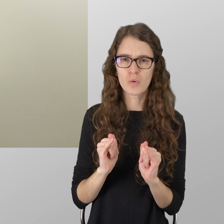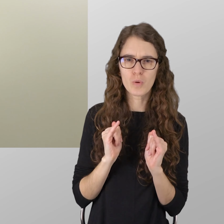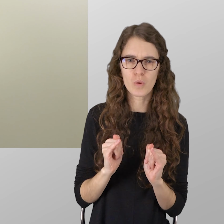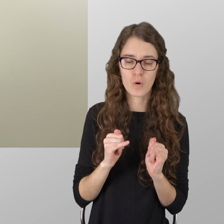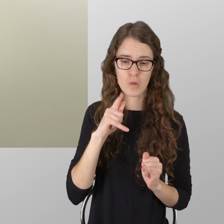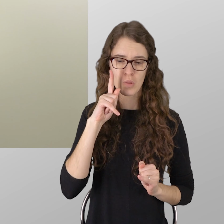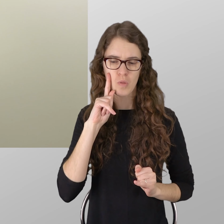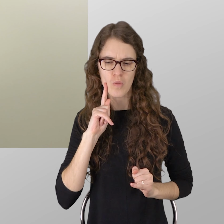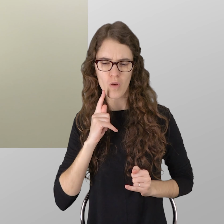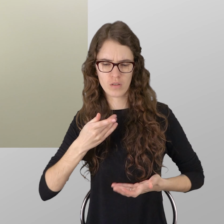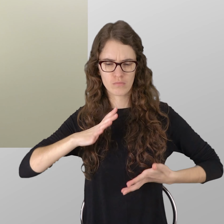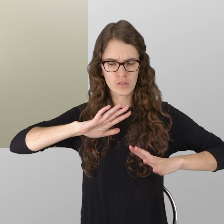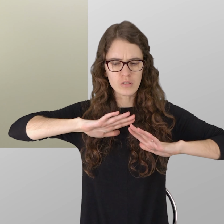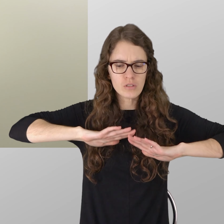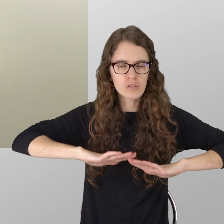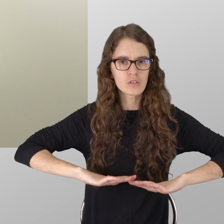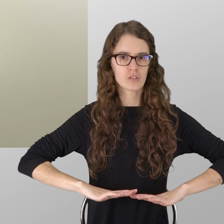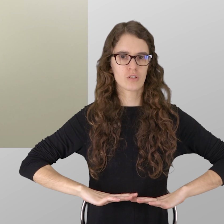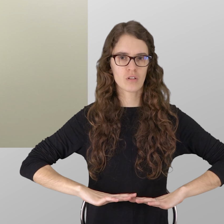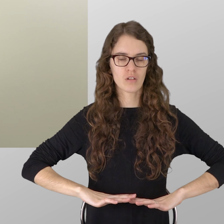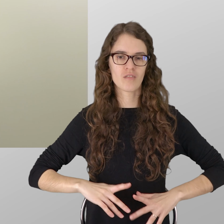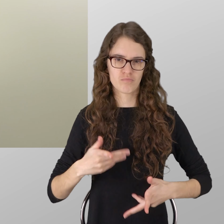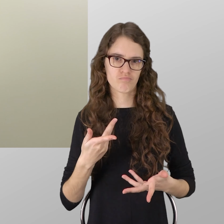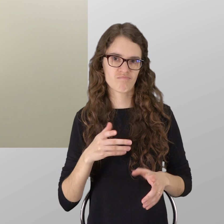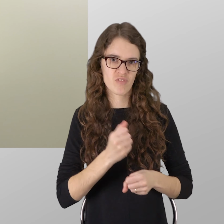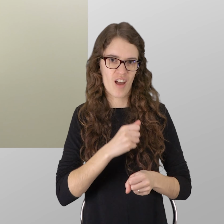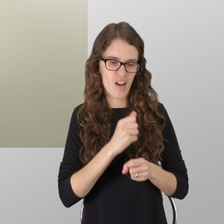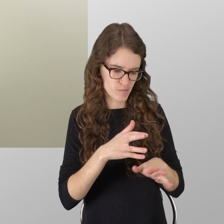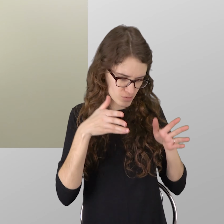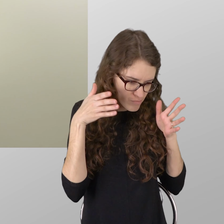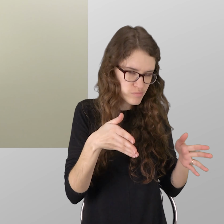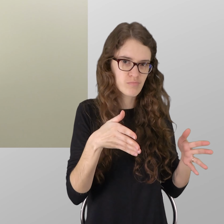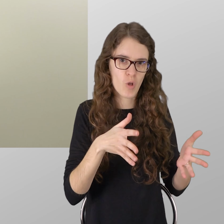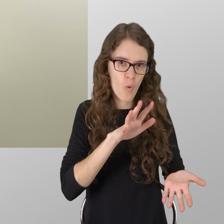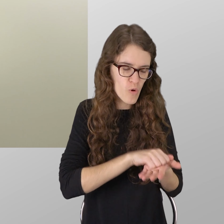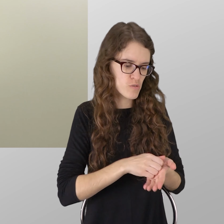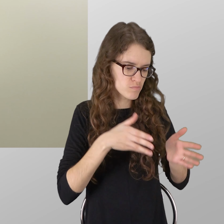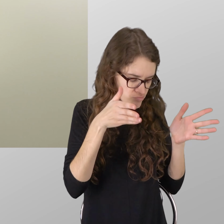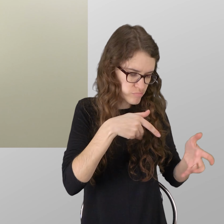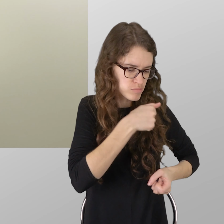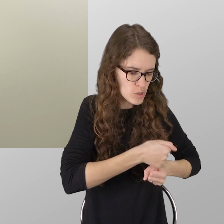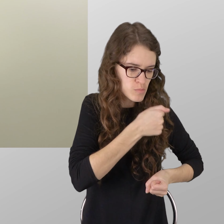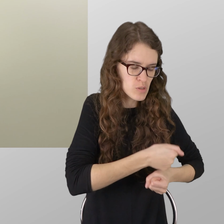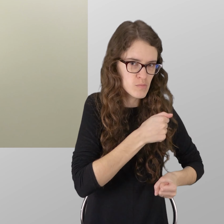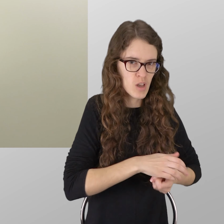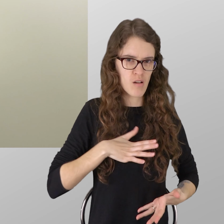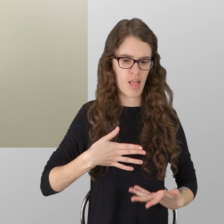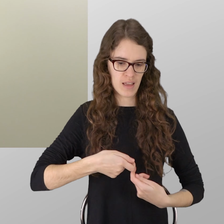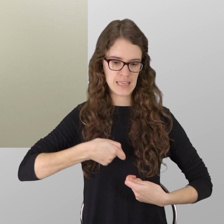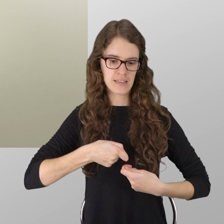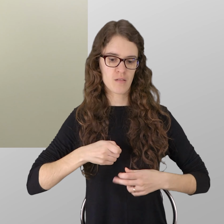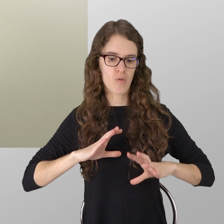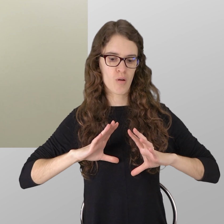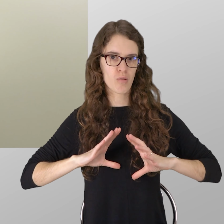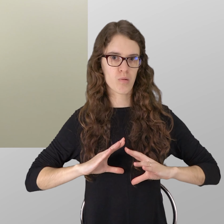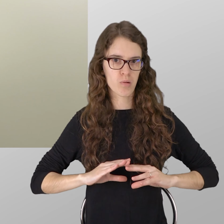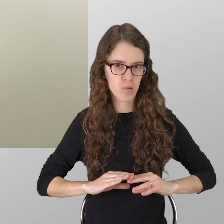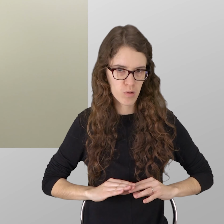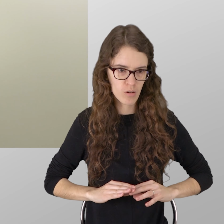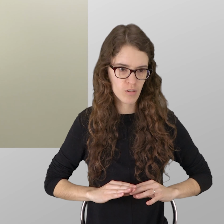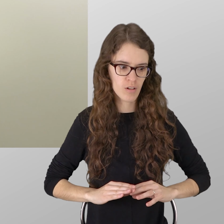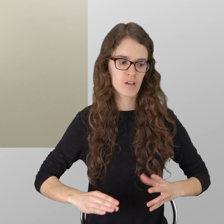numalšinti, jisai pasirenka kažkokią tai veiklą, kuri tuo metu sumažina įdampą ir jisai pasijunta geriau. Ir taip nesiasi.